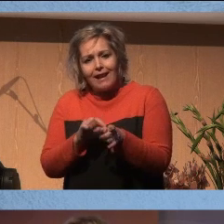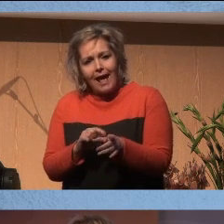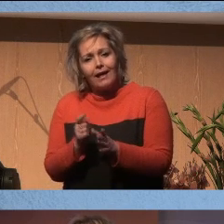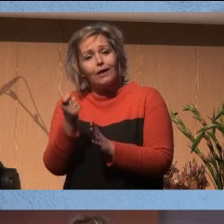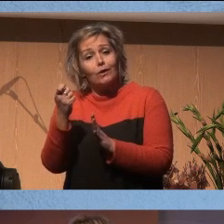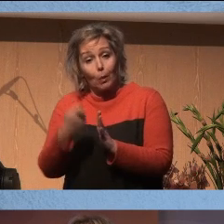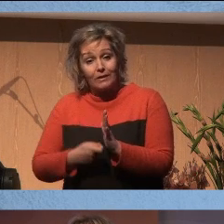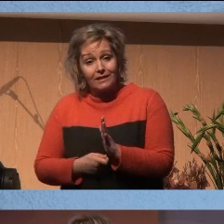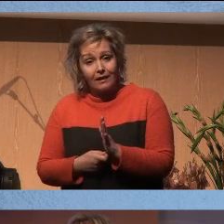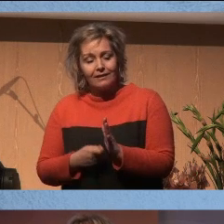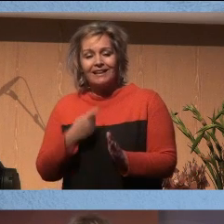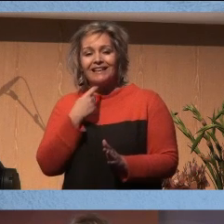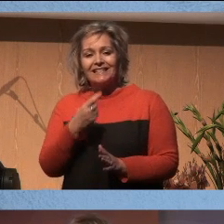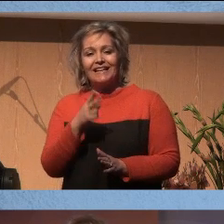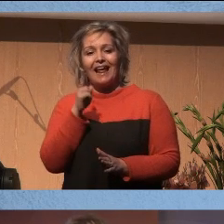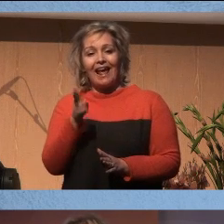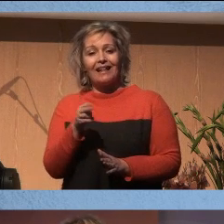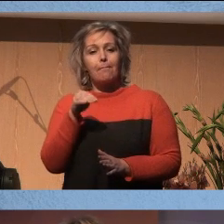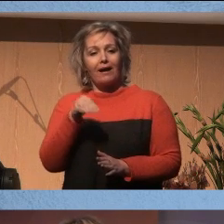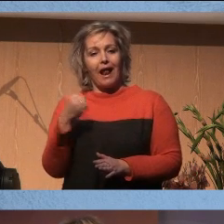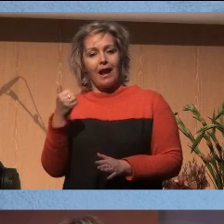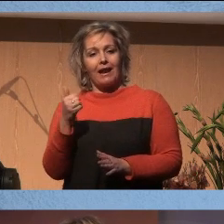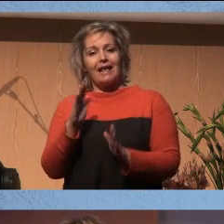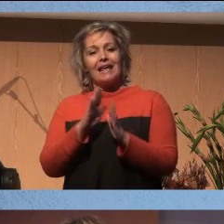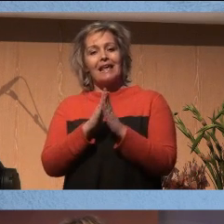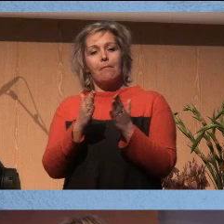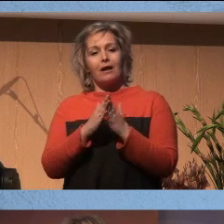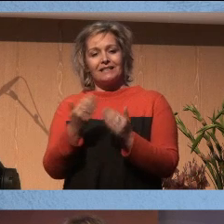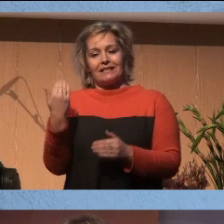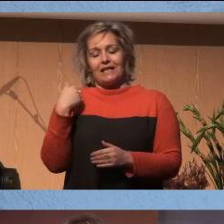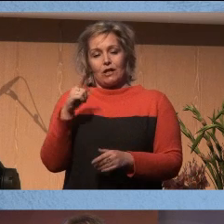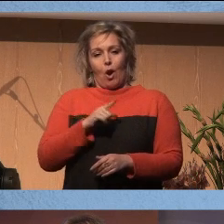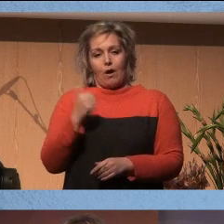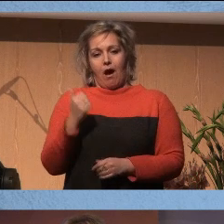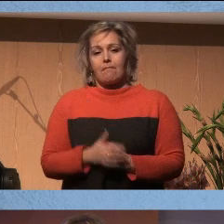legekunsten, sier Henning Mankell i magasinet sist lørdag.